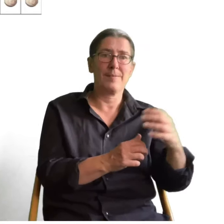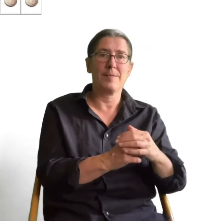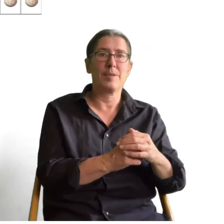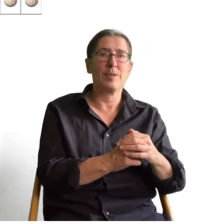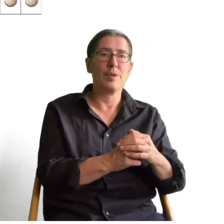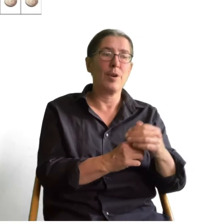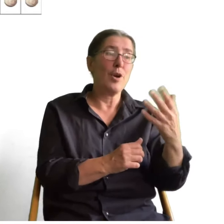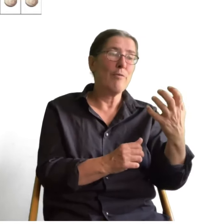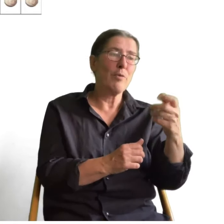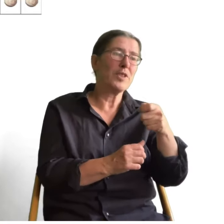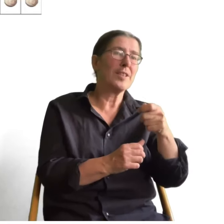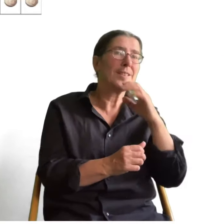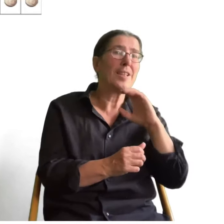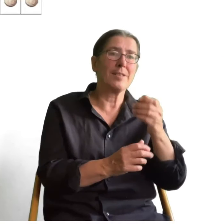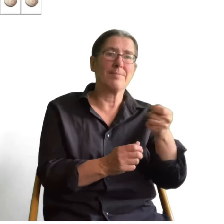40 Cent,